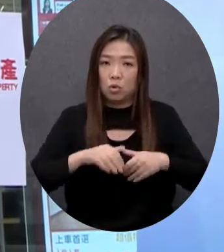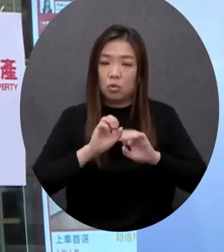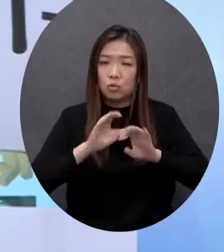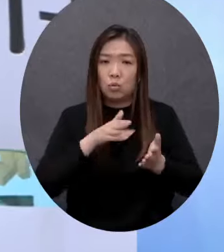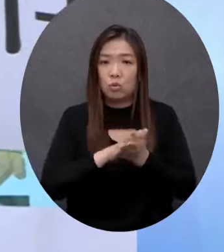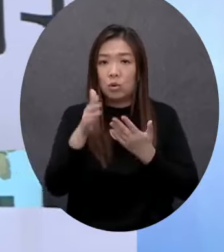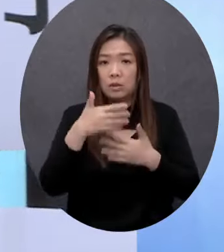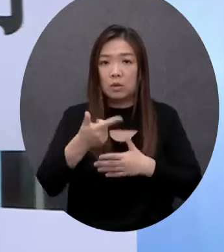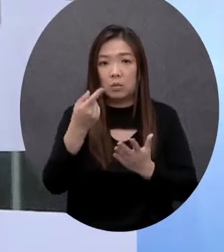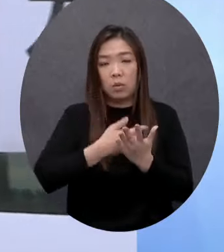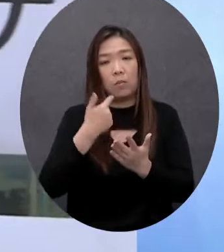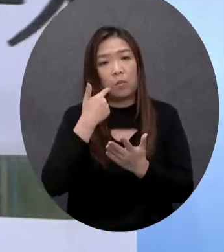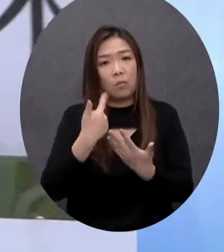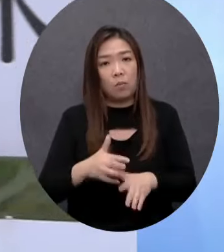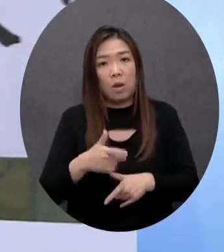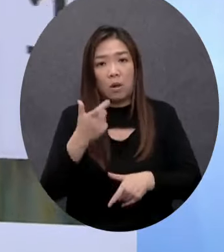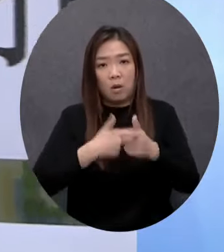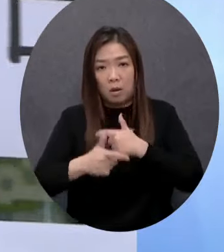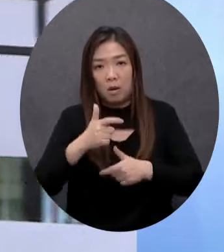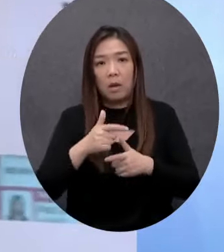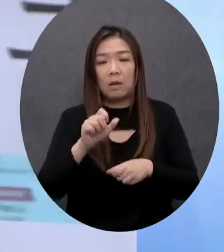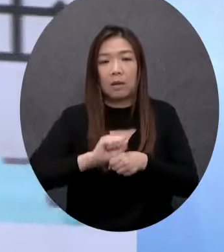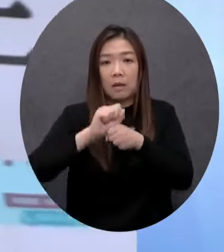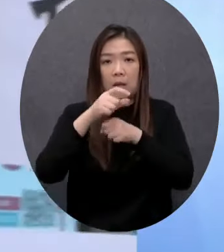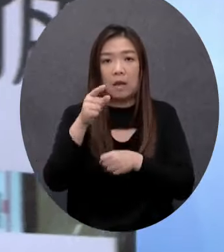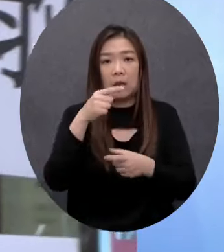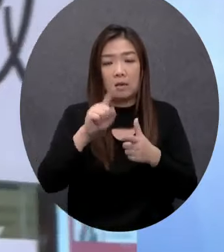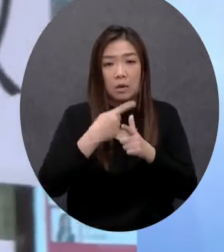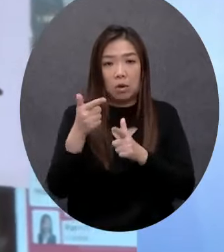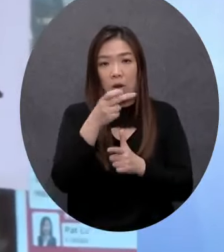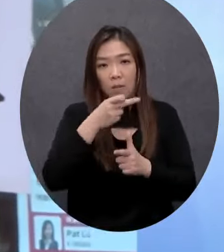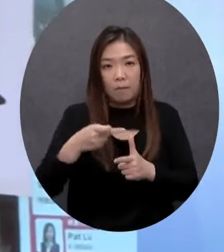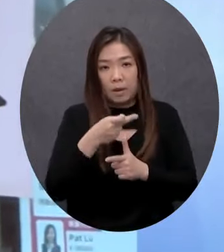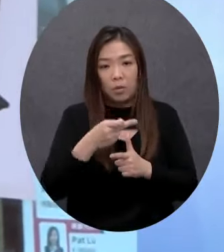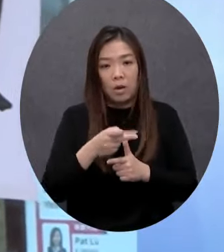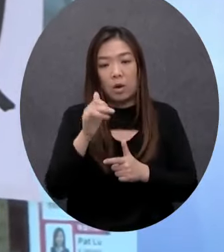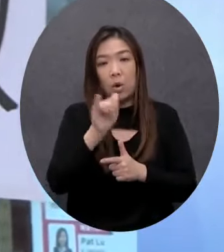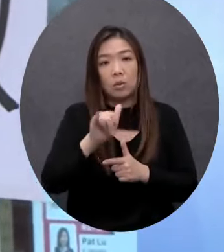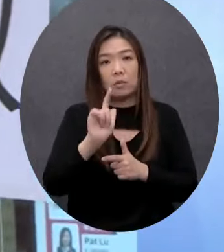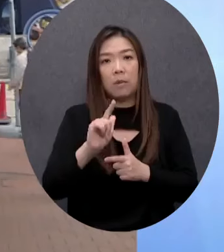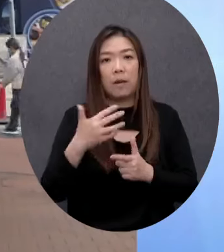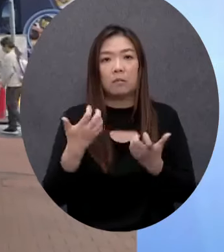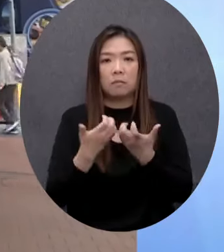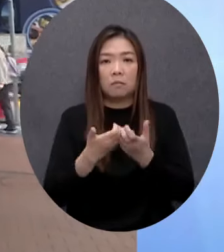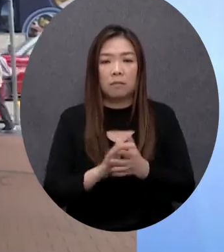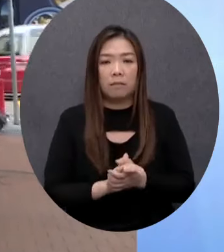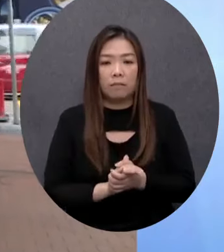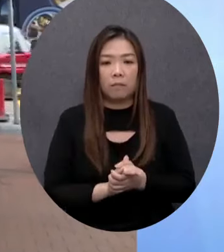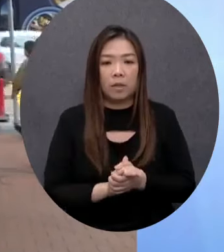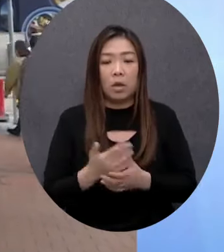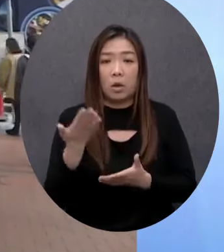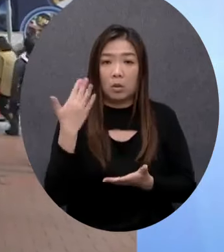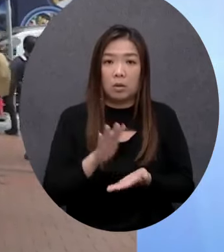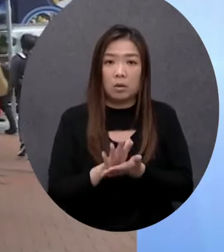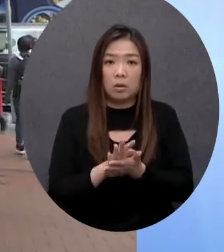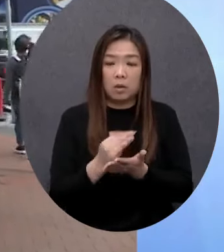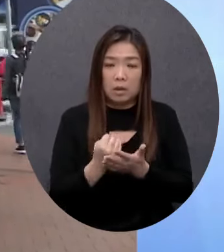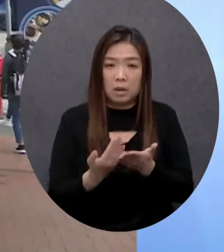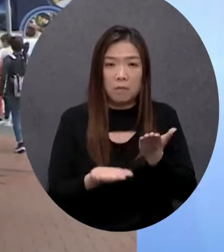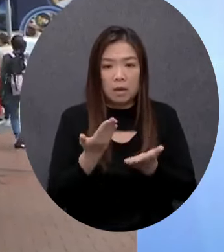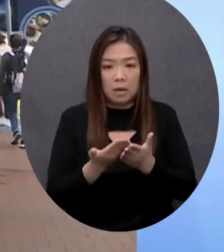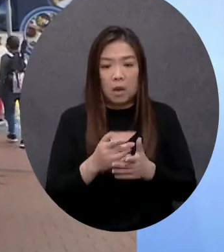後，交投量增加到月均8,600宗。 咁呢個咩比例呢？如果同過去幾年比咧，就好多時咧